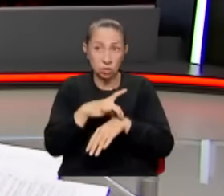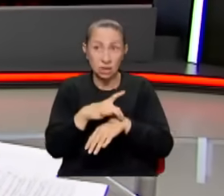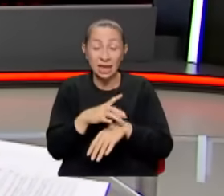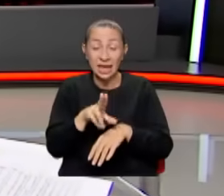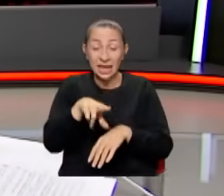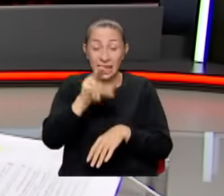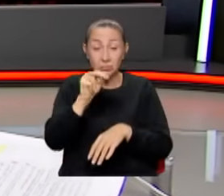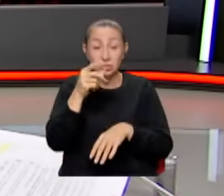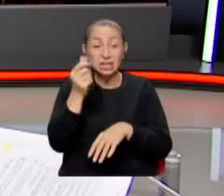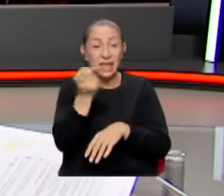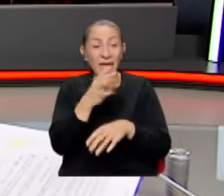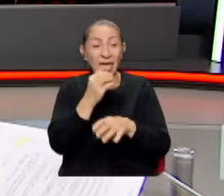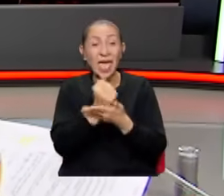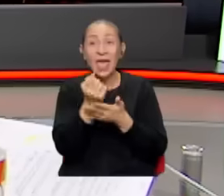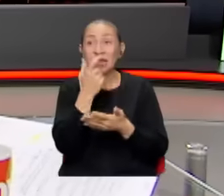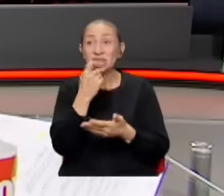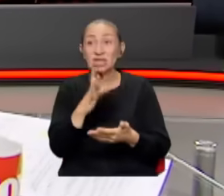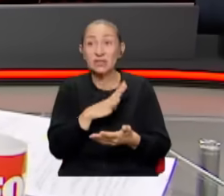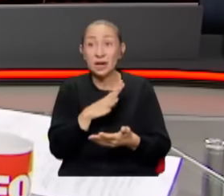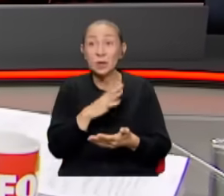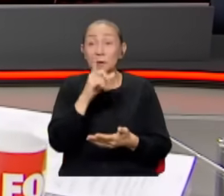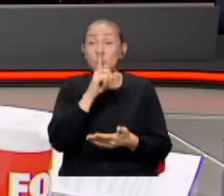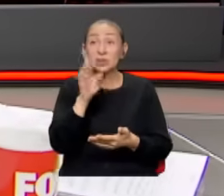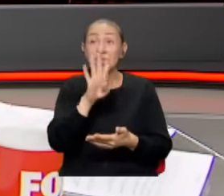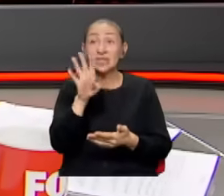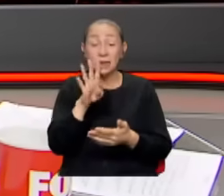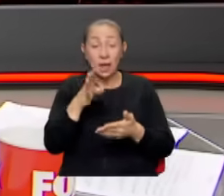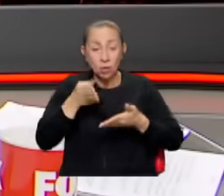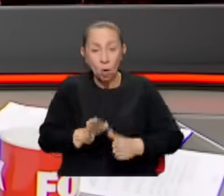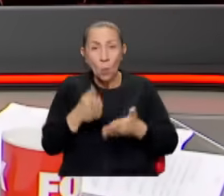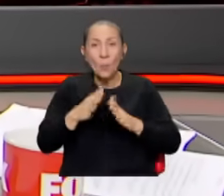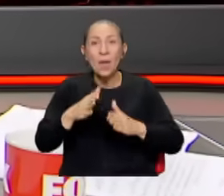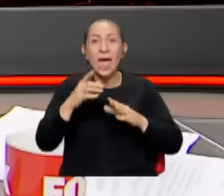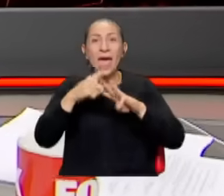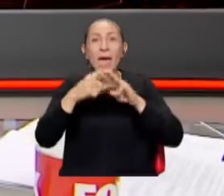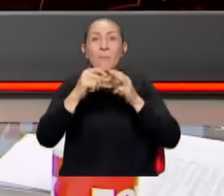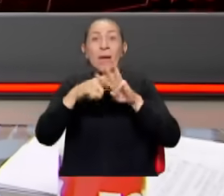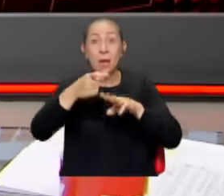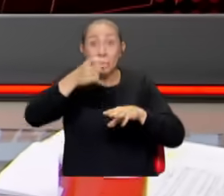70 tane Eczacı var Efendim 140 tane Ebe var